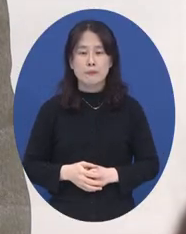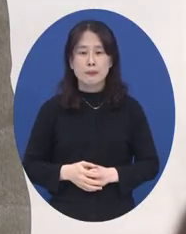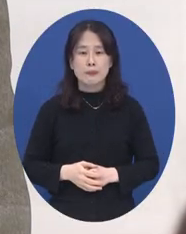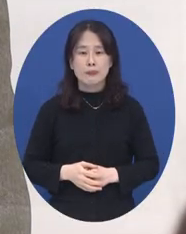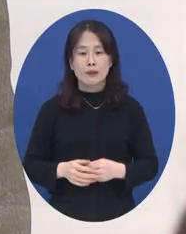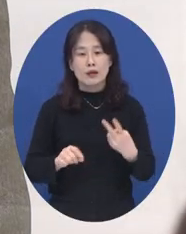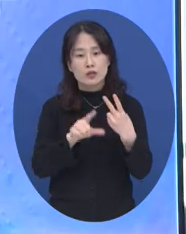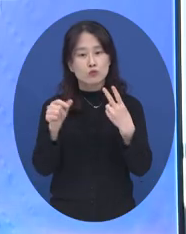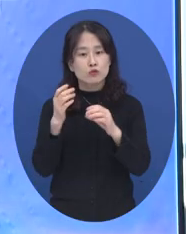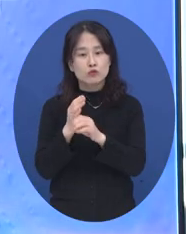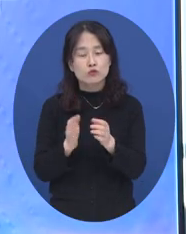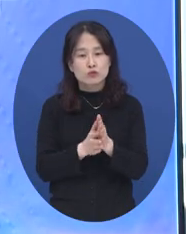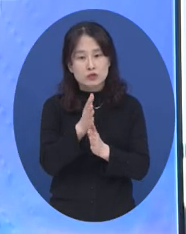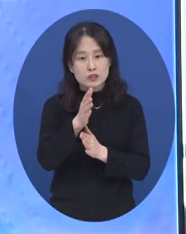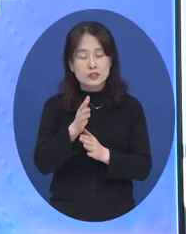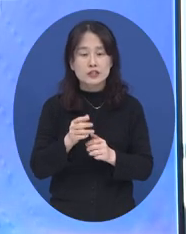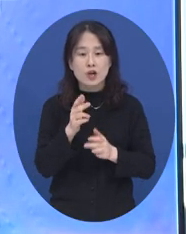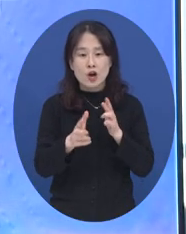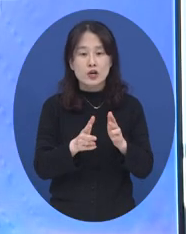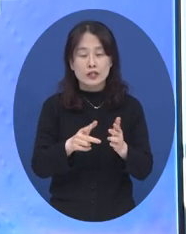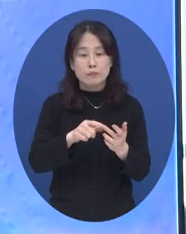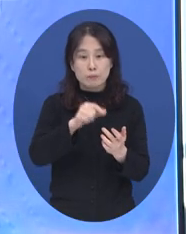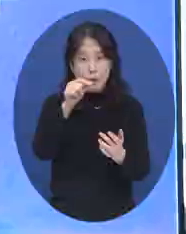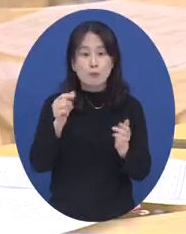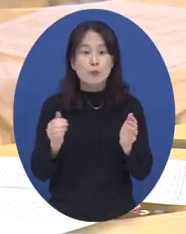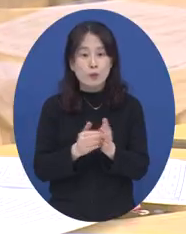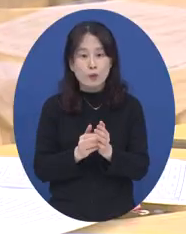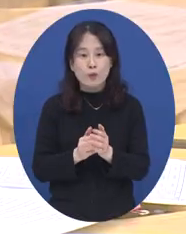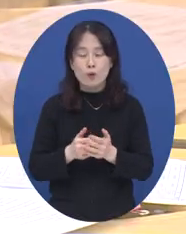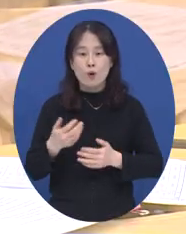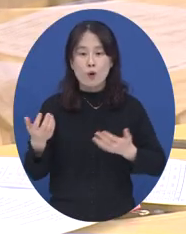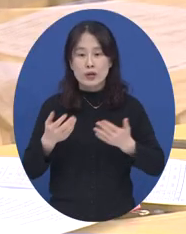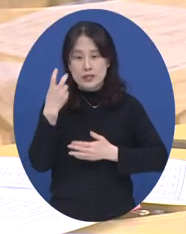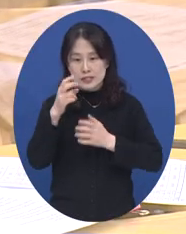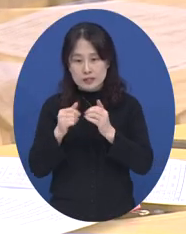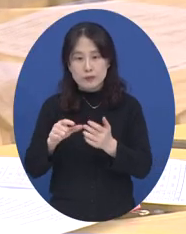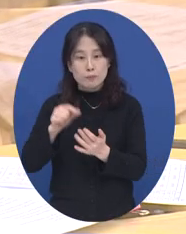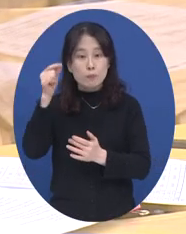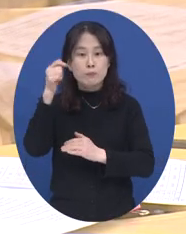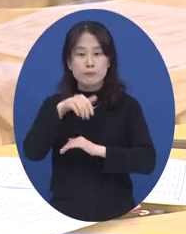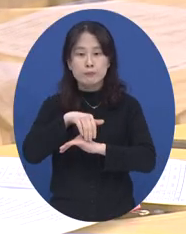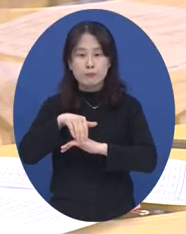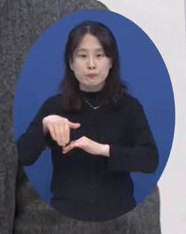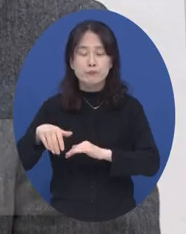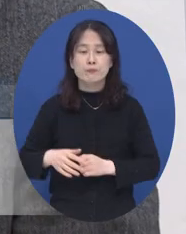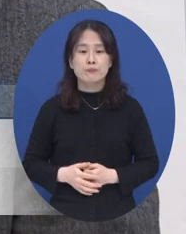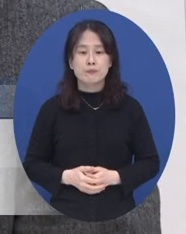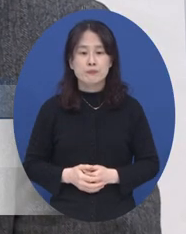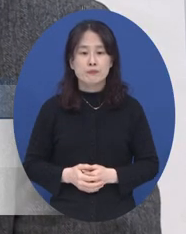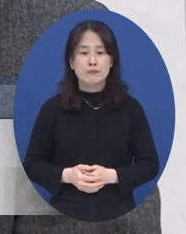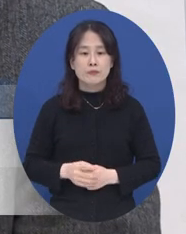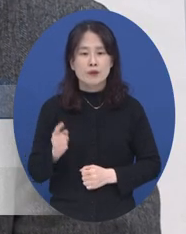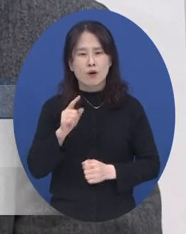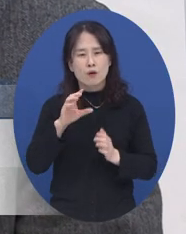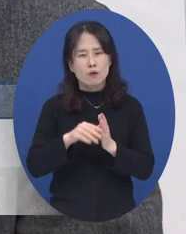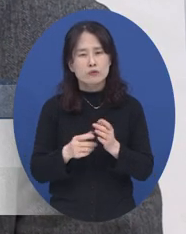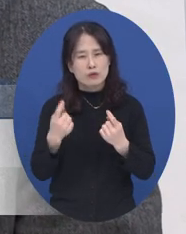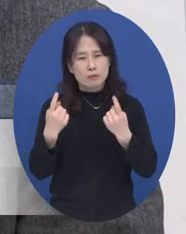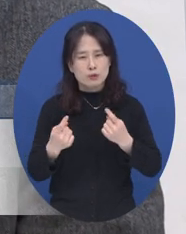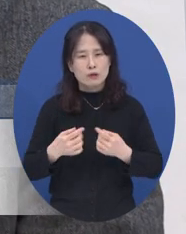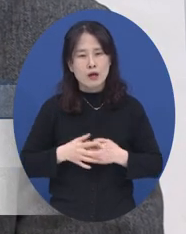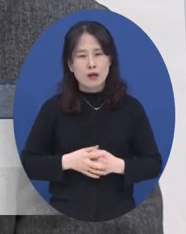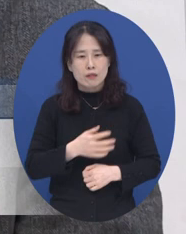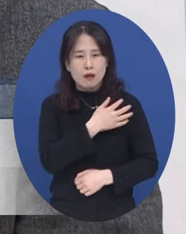2월중 시 군별 수행 사업자를 선정하고 노동 앉아 즉 기미를 선발할 예정입니다 어느 때보다도 노동자 들의